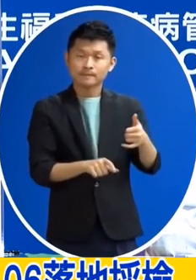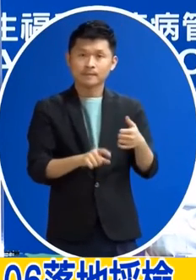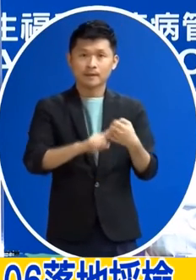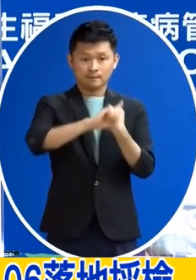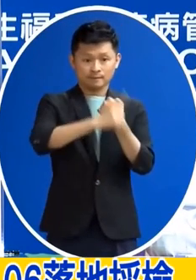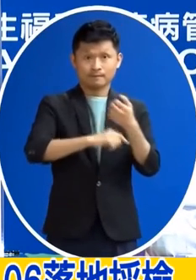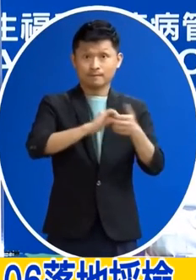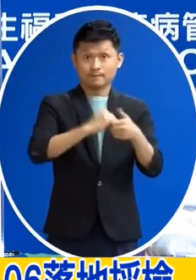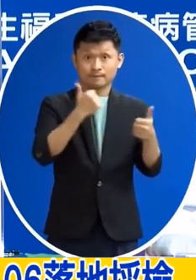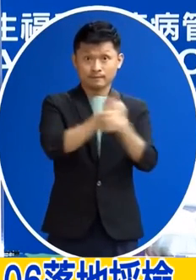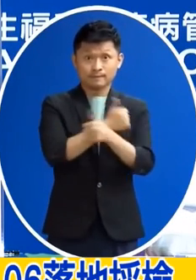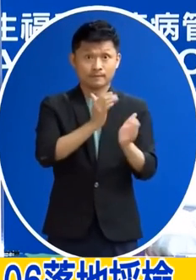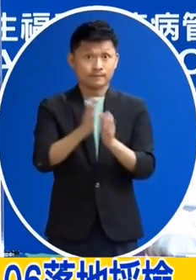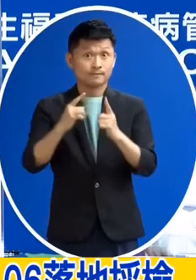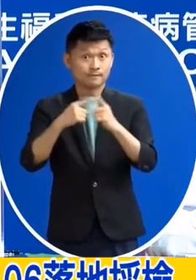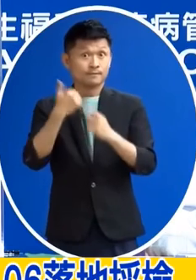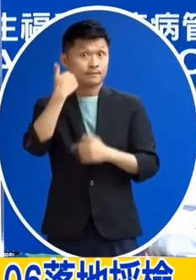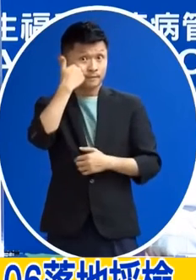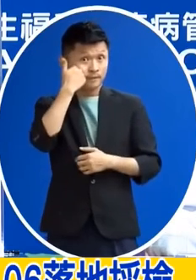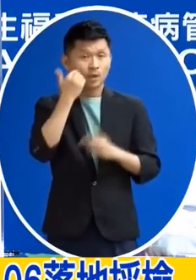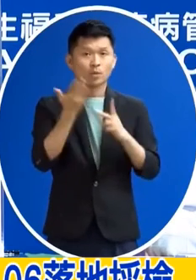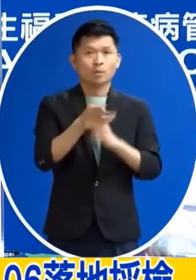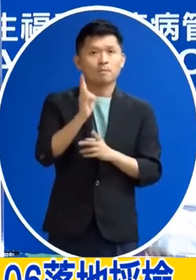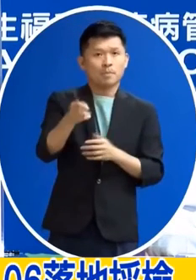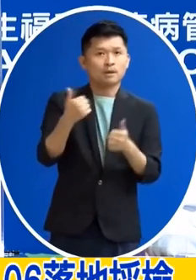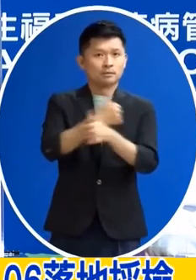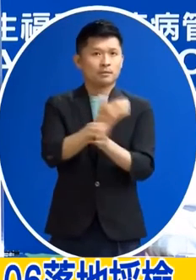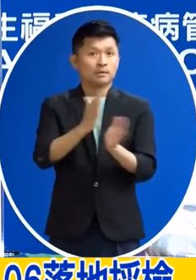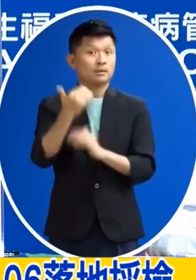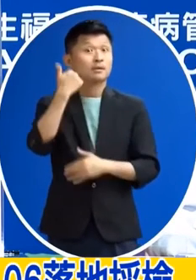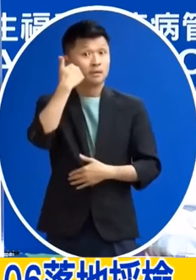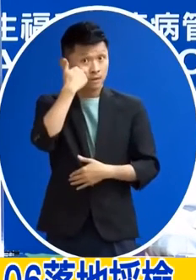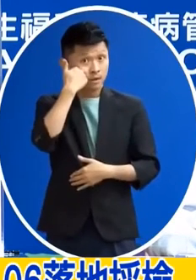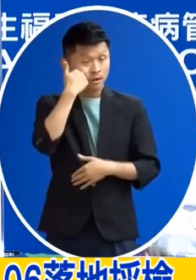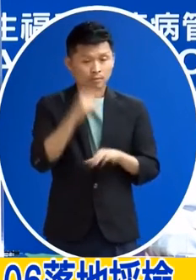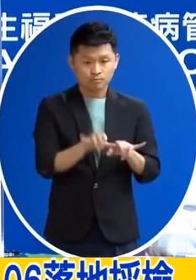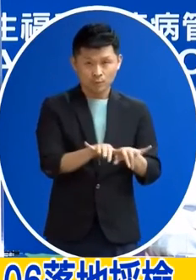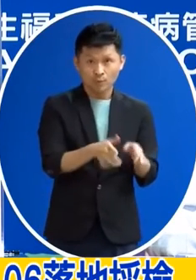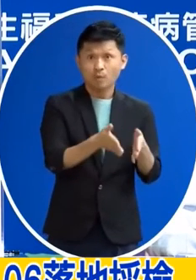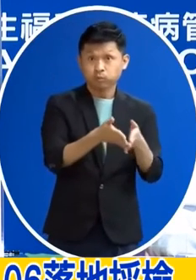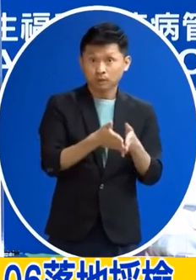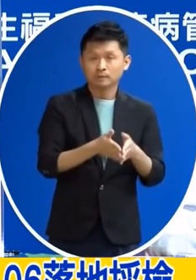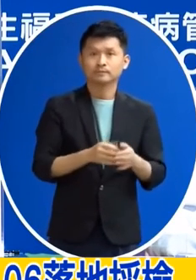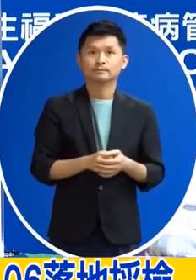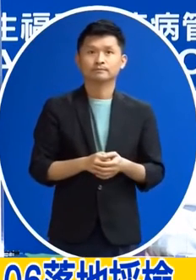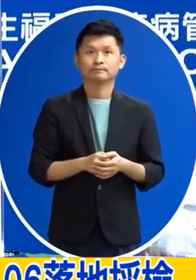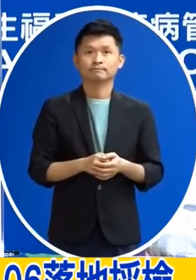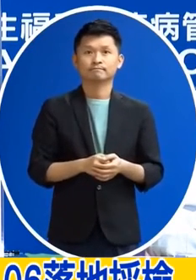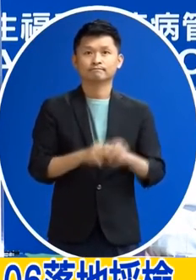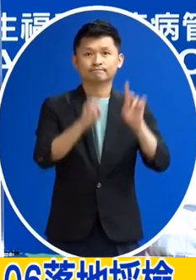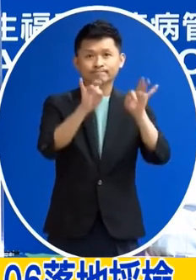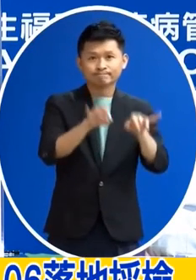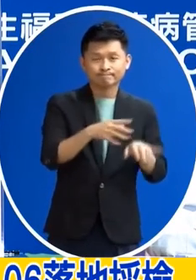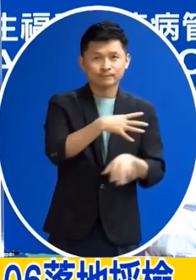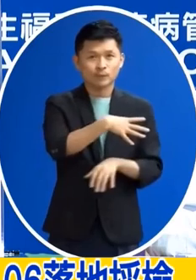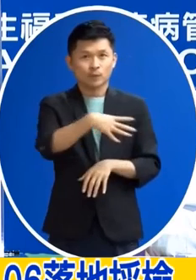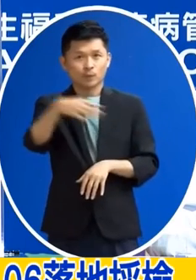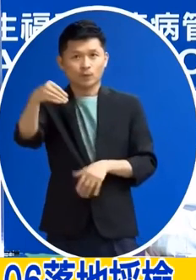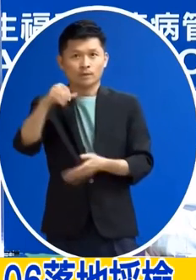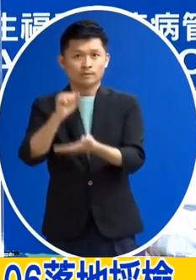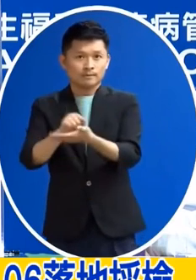定代理人或他指定的一个代理人，然后接下来都会用电子这样双向的方